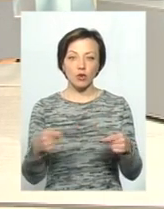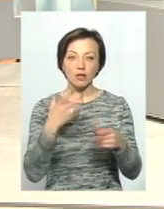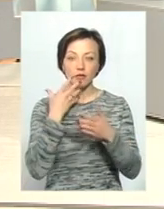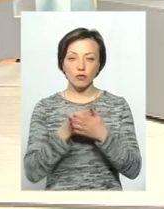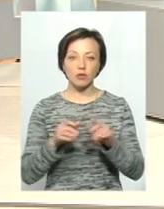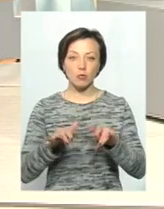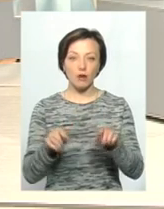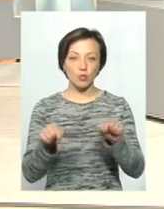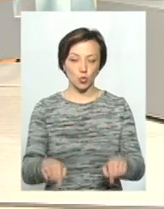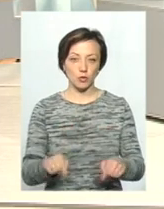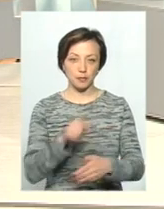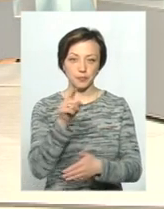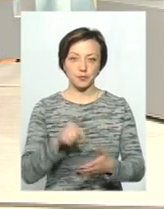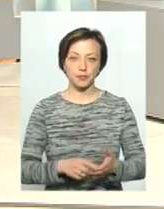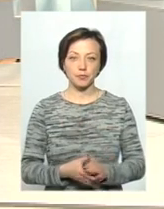власну справу саме тут?